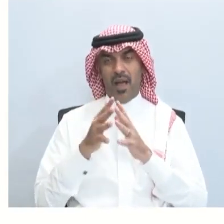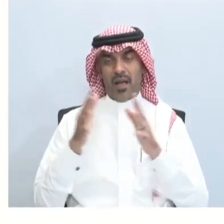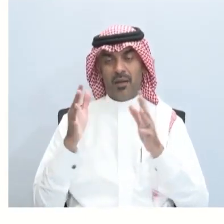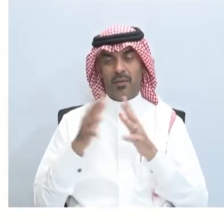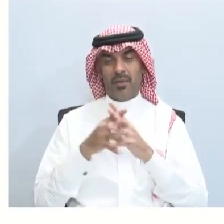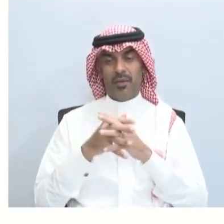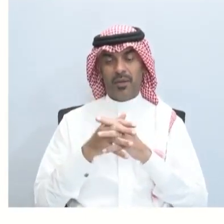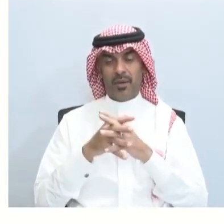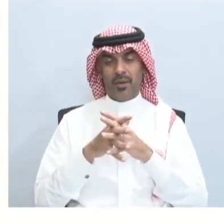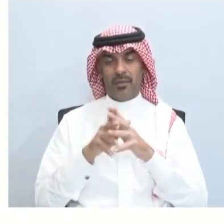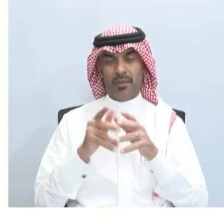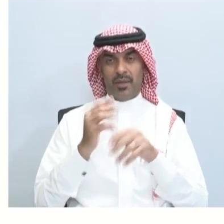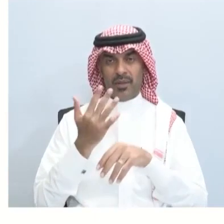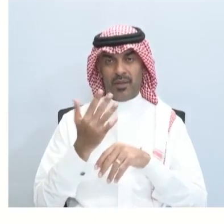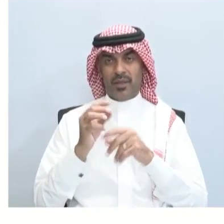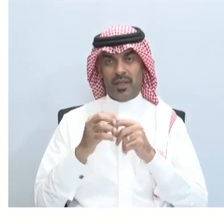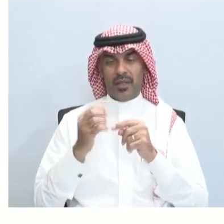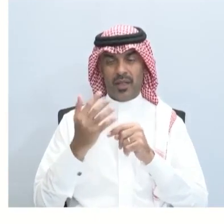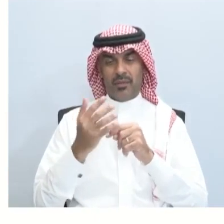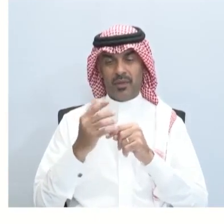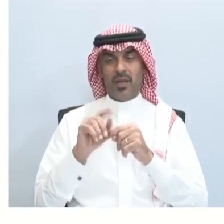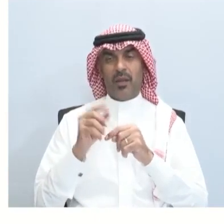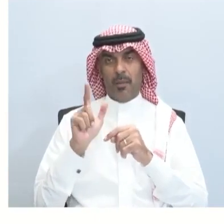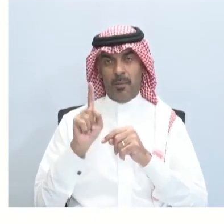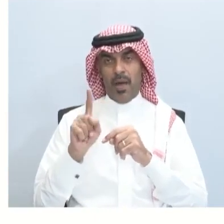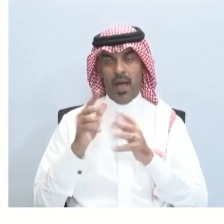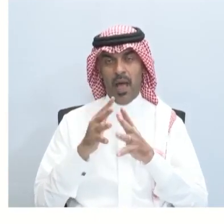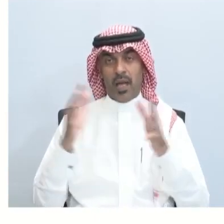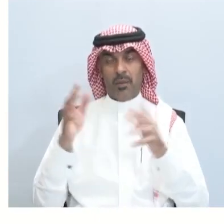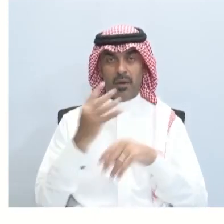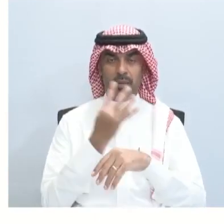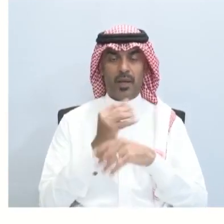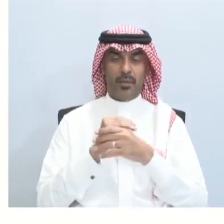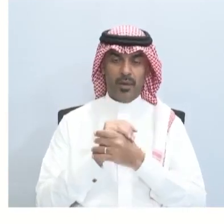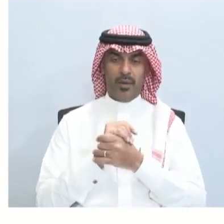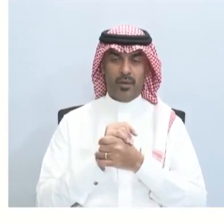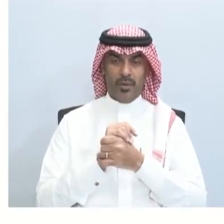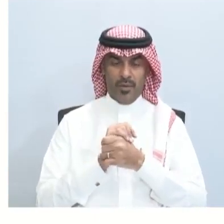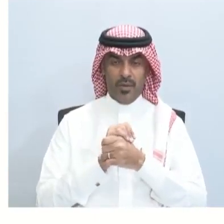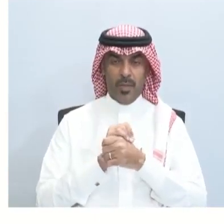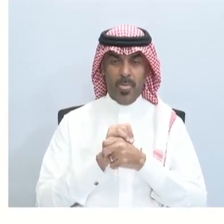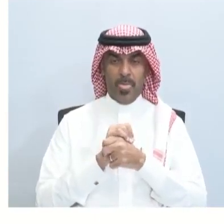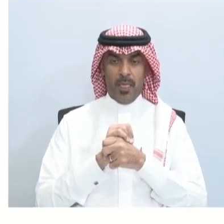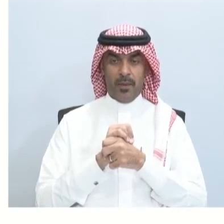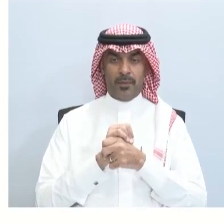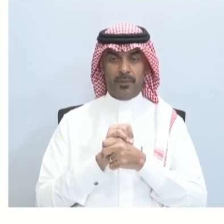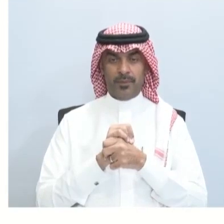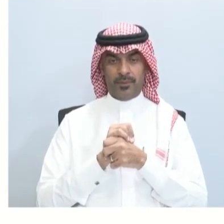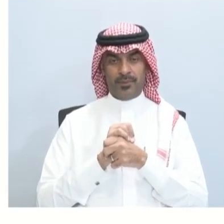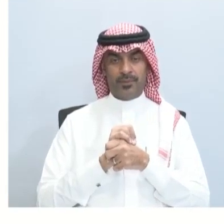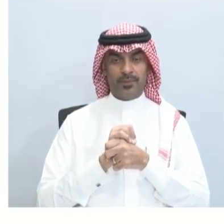تسعه ناقص خمسه نعم سوف تصبح ب اكبر من اربعه وهو حل المتباينه باكبر من